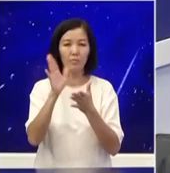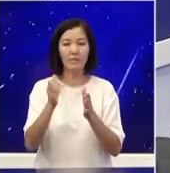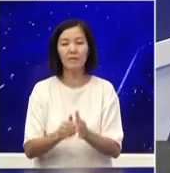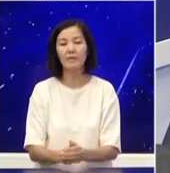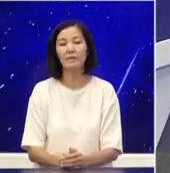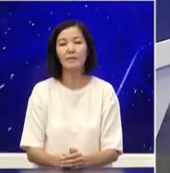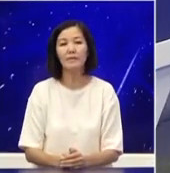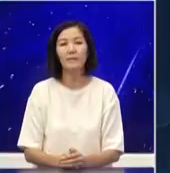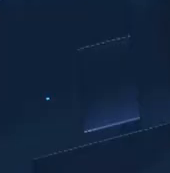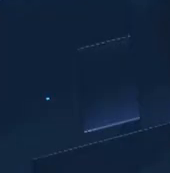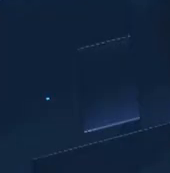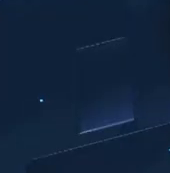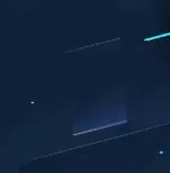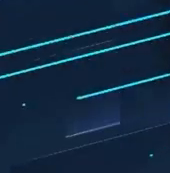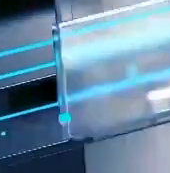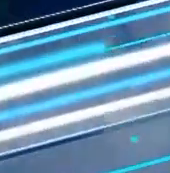главном.